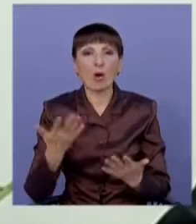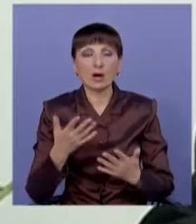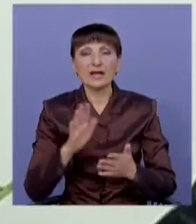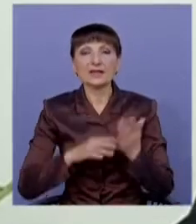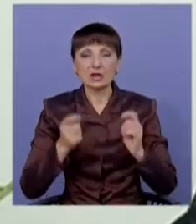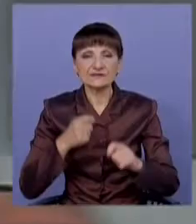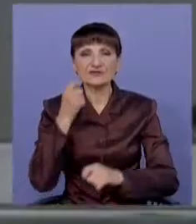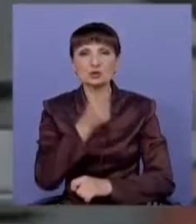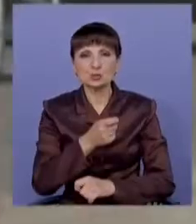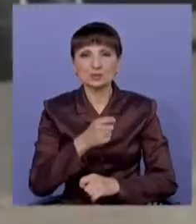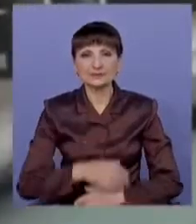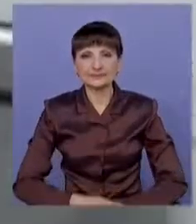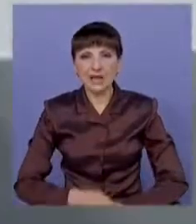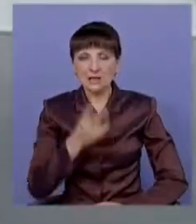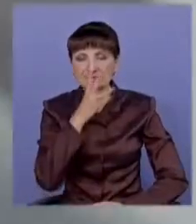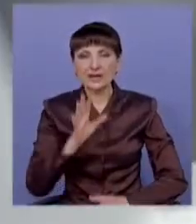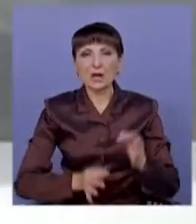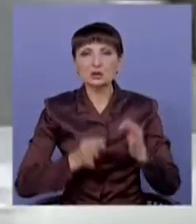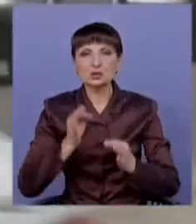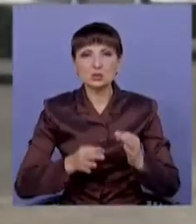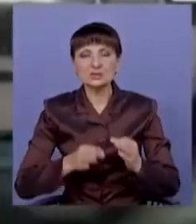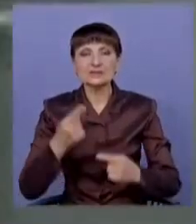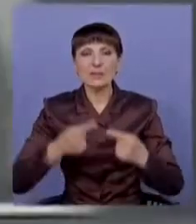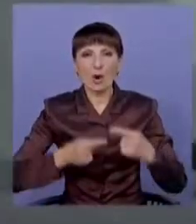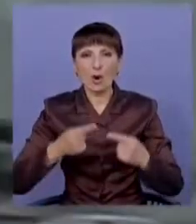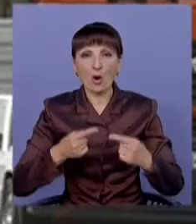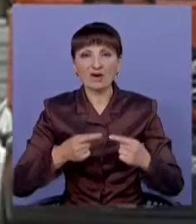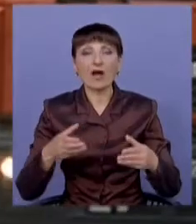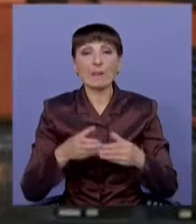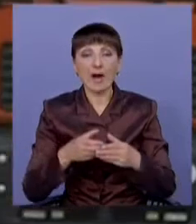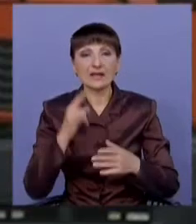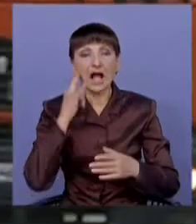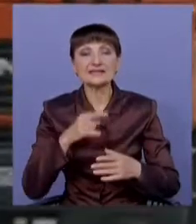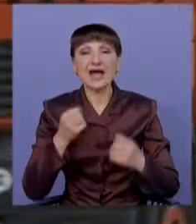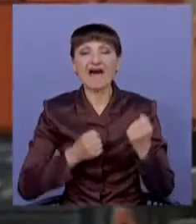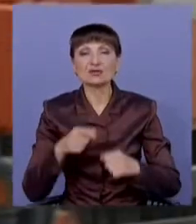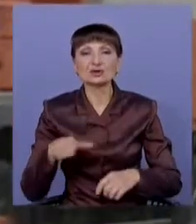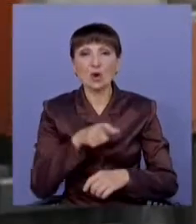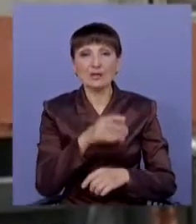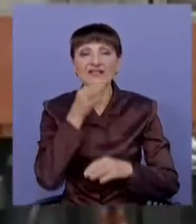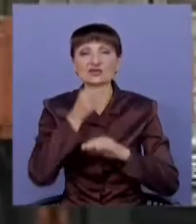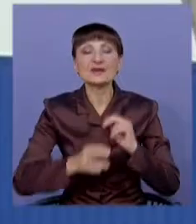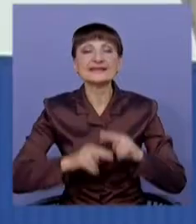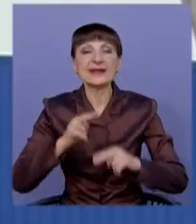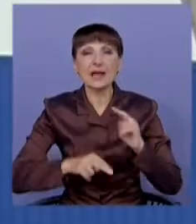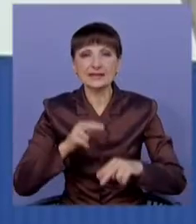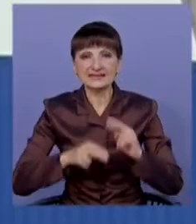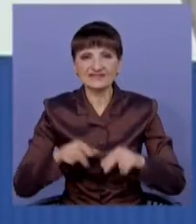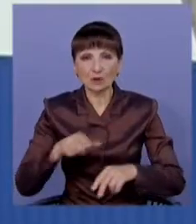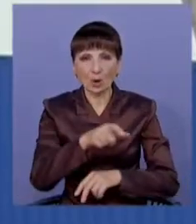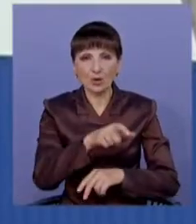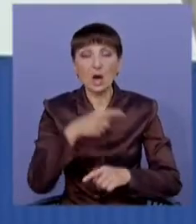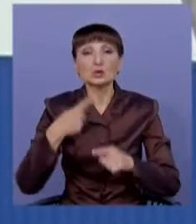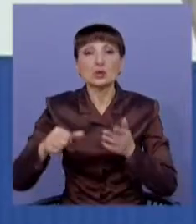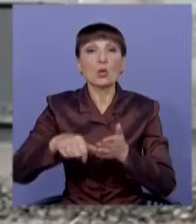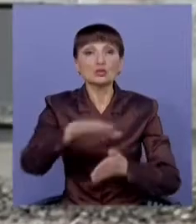на нас апелляцию. Несмотря на судебные тяжбы, заверили в компании «Казавтожол», которая отвечает за строительство транспортного узла, на